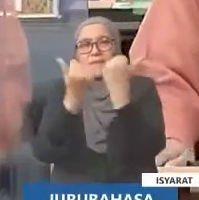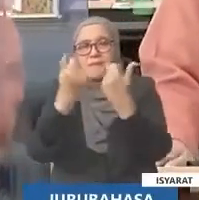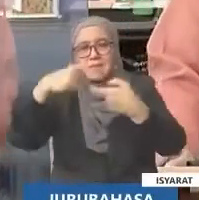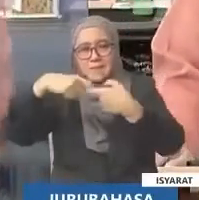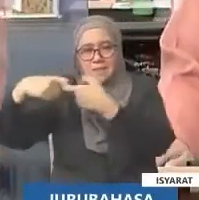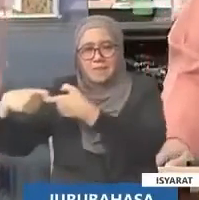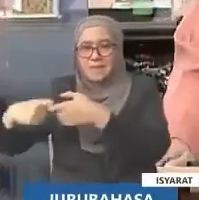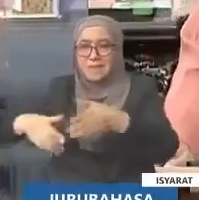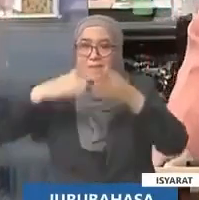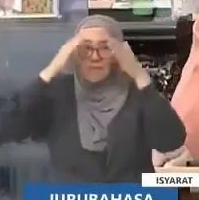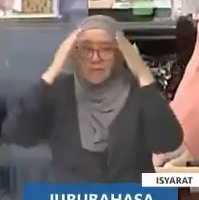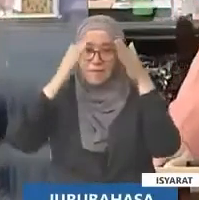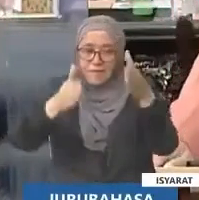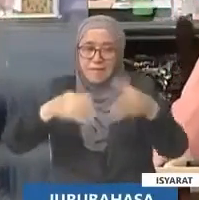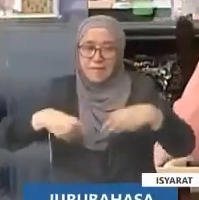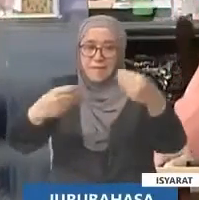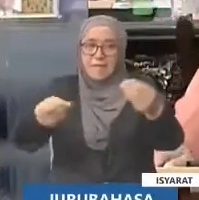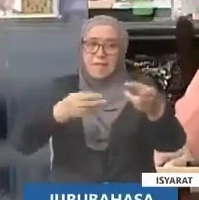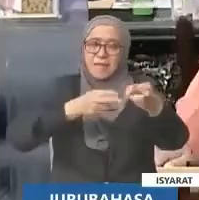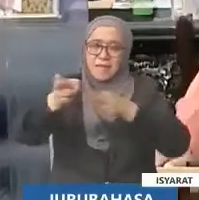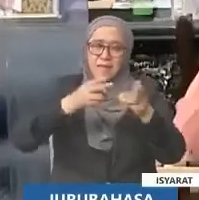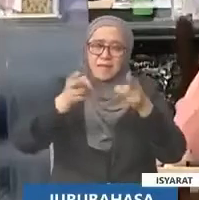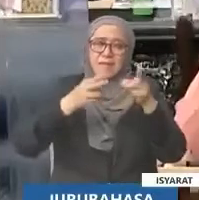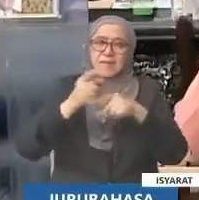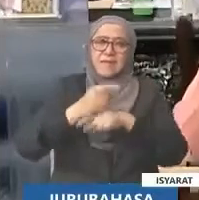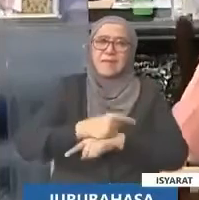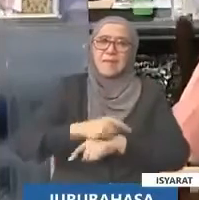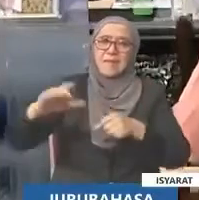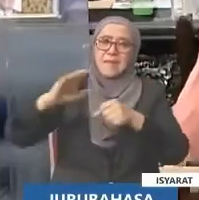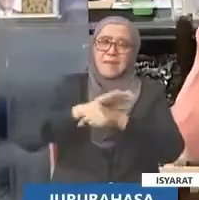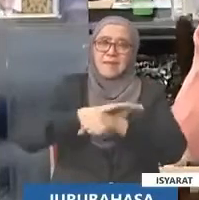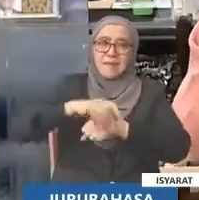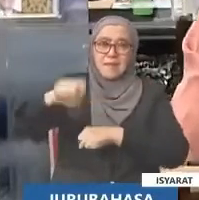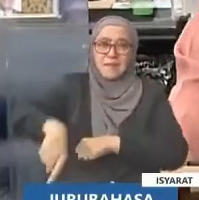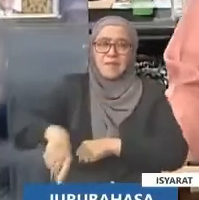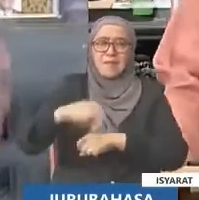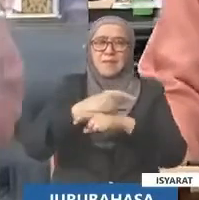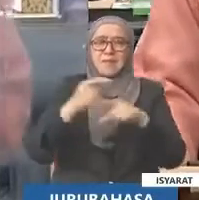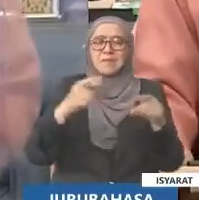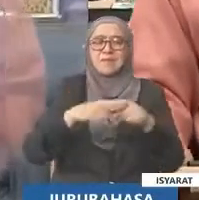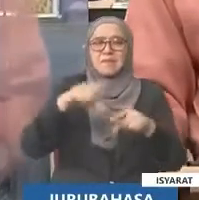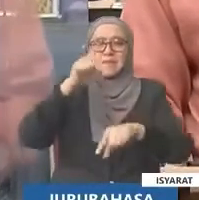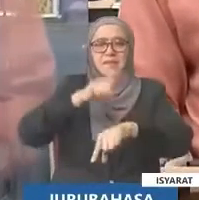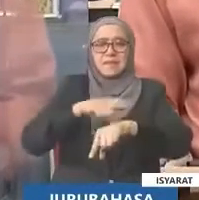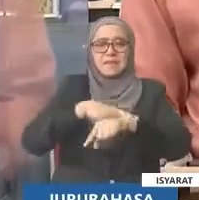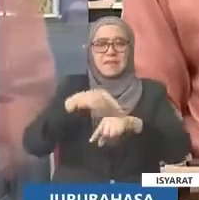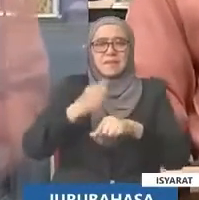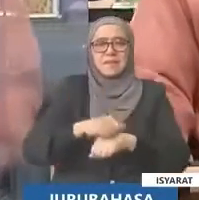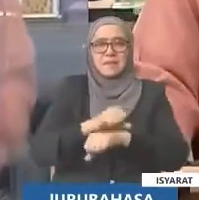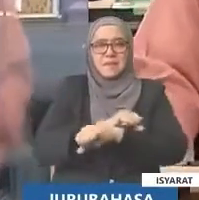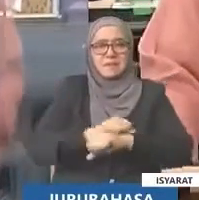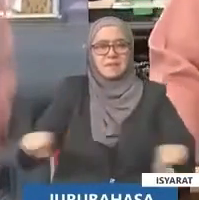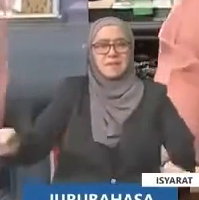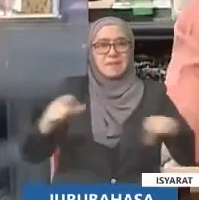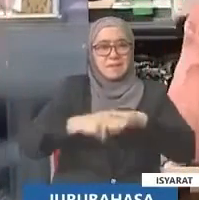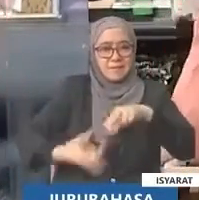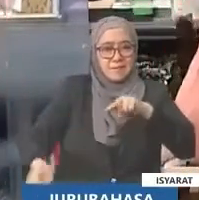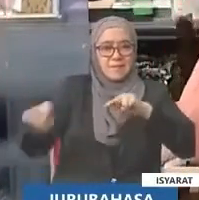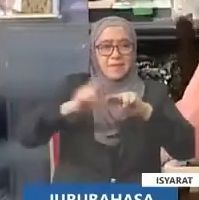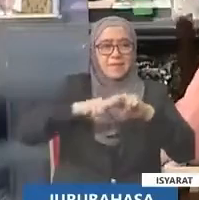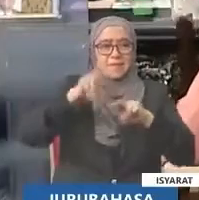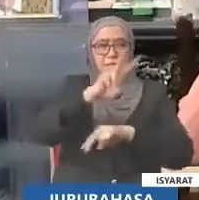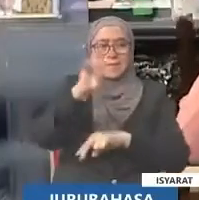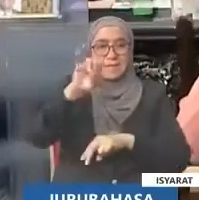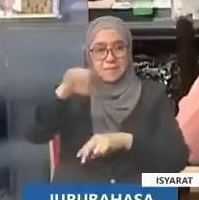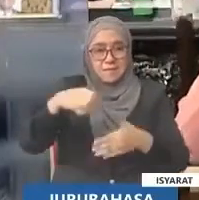diberikan kepada usaha memenuhi keperluan industri semasa. Sehubungan itu, pertukan tambahan RM200 juta disediakan untuk program